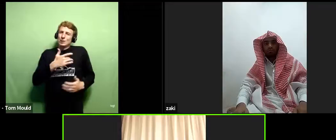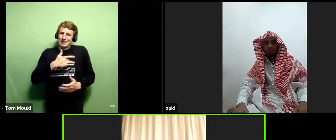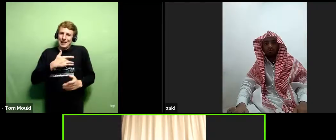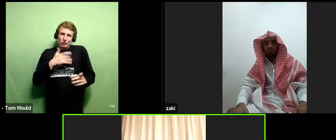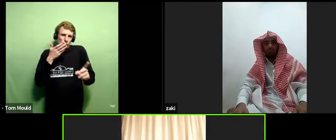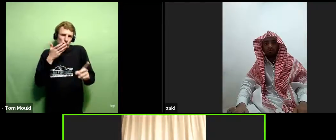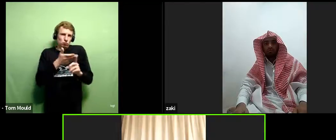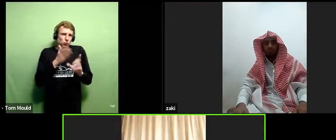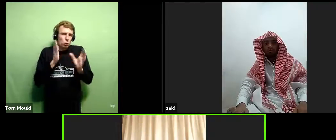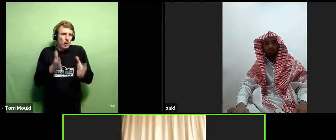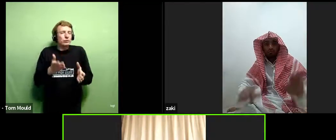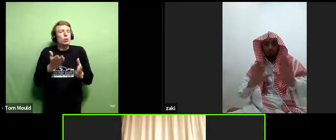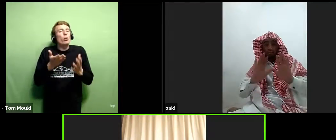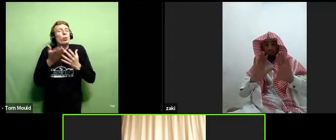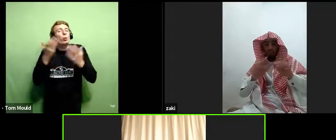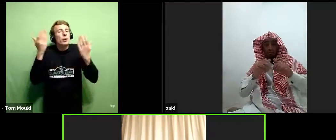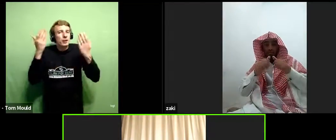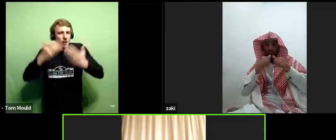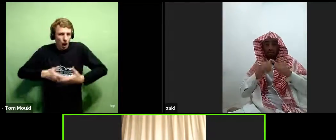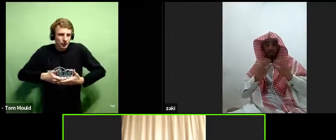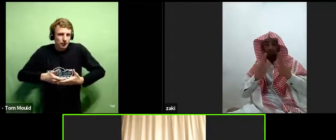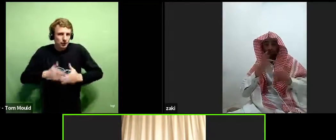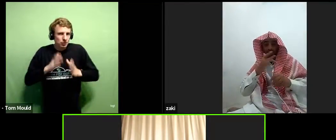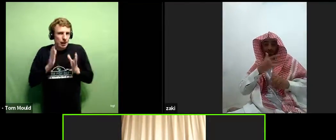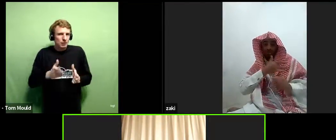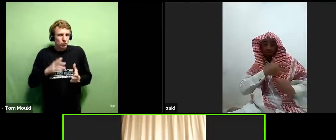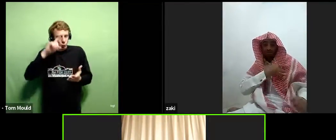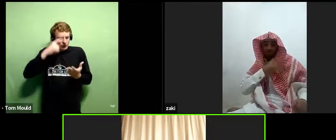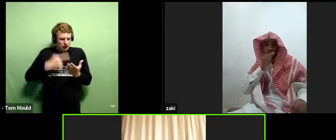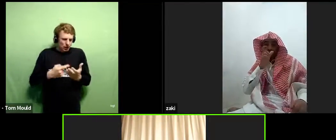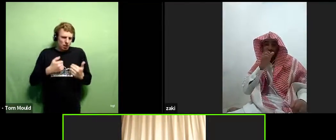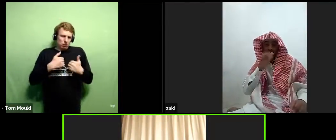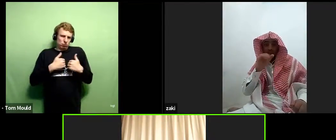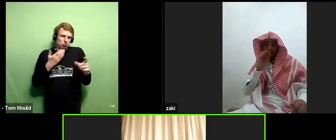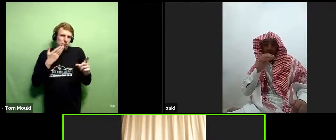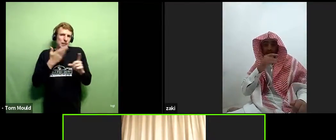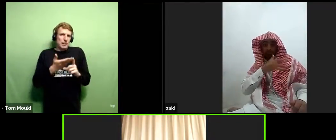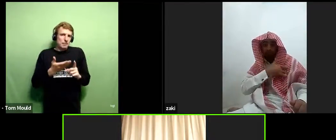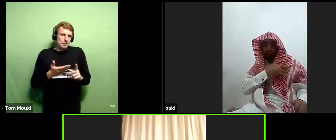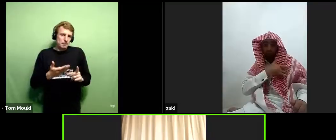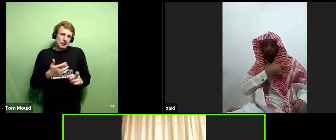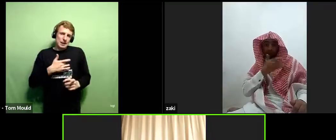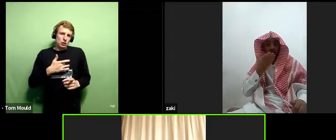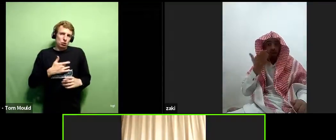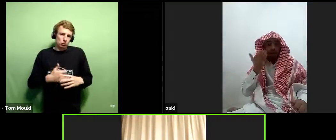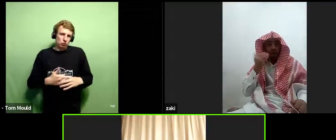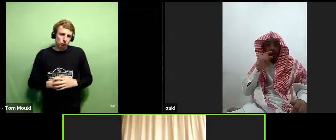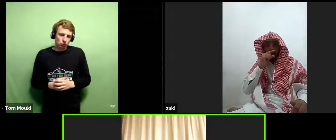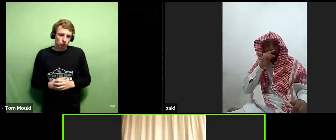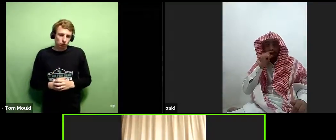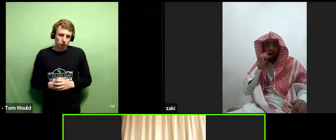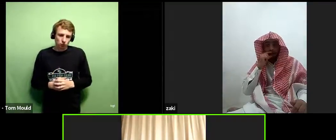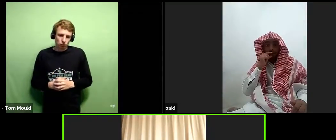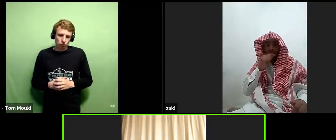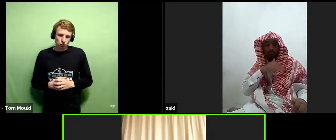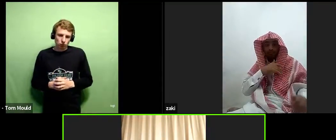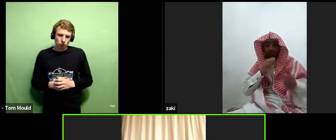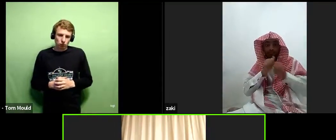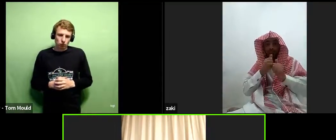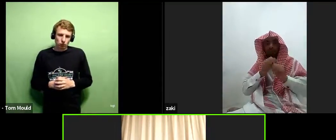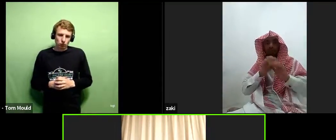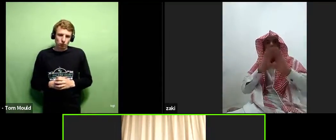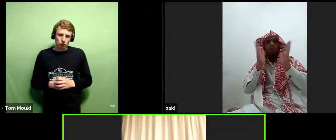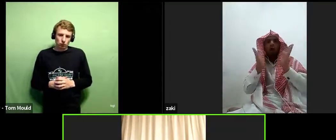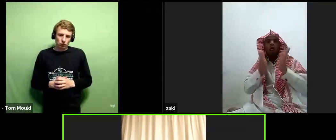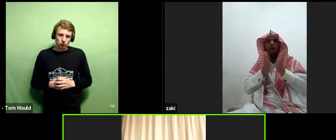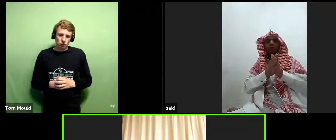بقي أن نقول أن هذه النية التي يجب أن تسبق الصوم إنما هي في كل صوم واجب،